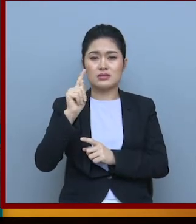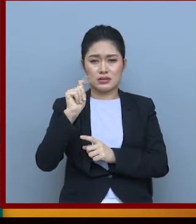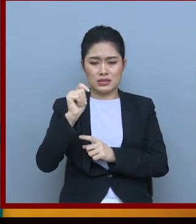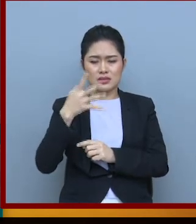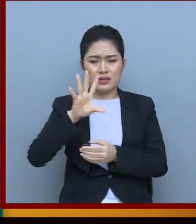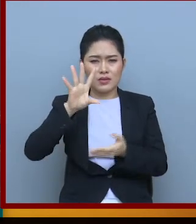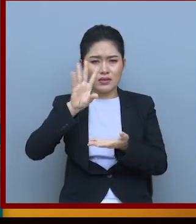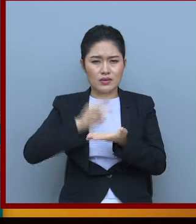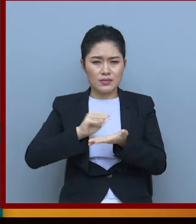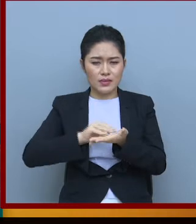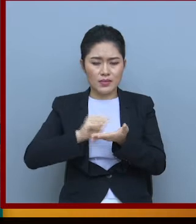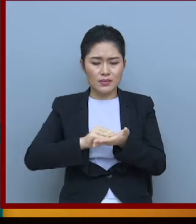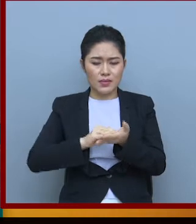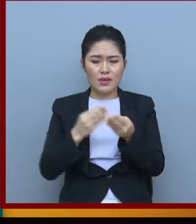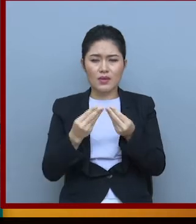ความชื้น